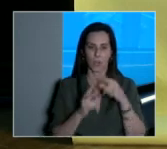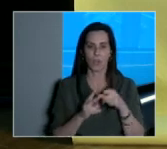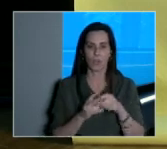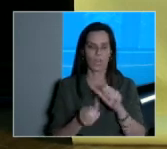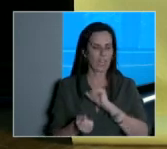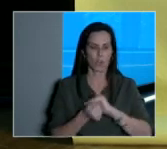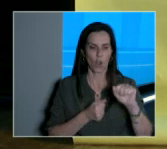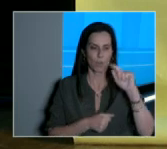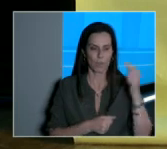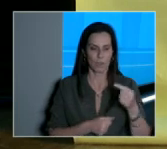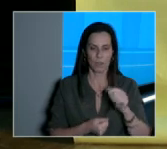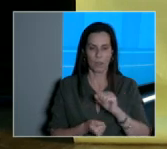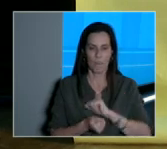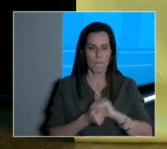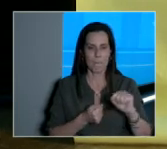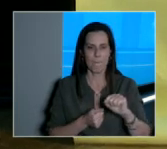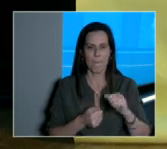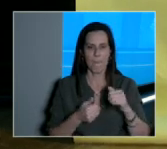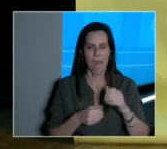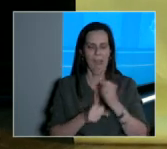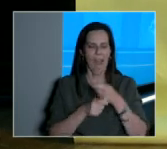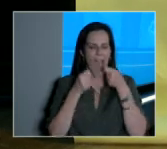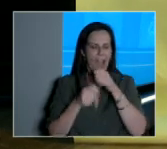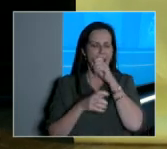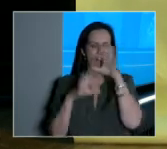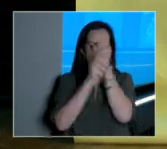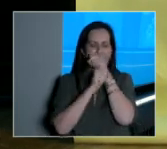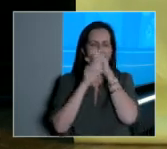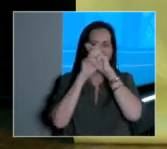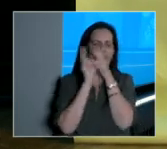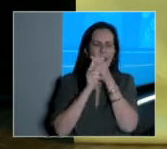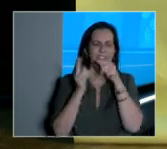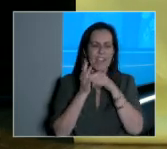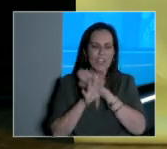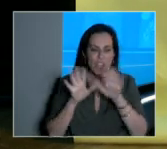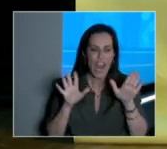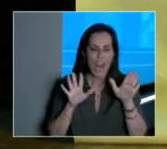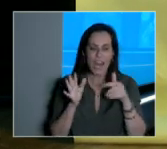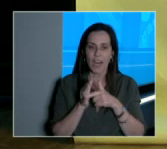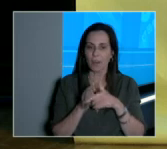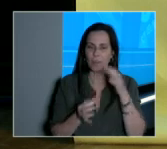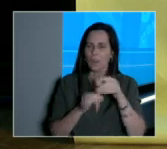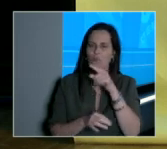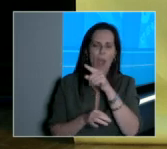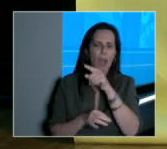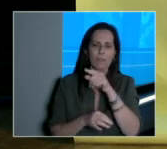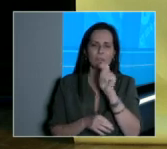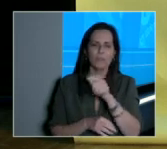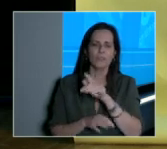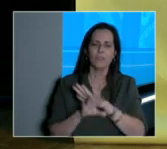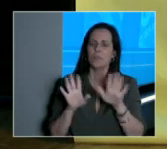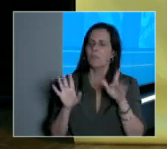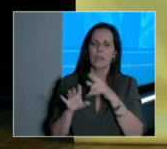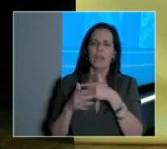זה לדרוס מיעוטים או לדרוס, לקדם בכוחניות השקפת עולם מסוימת, ושרק המלאכים בבית המשפט העליון, שכמובן אין להם